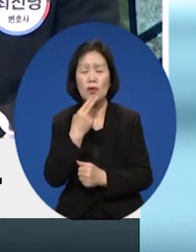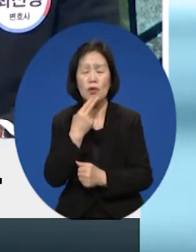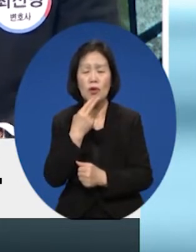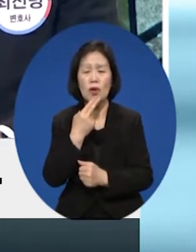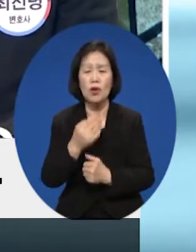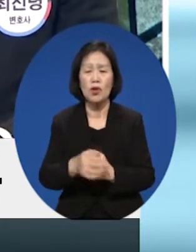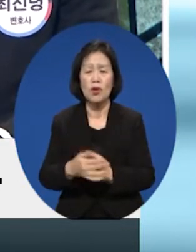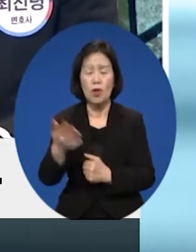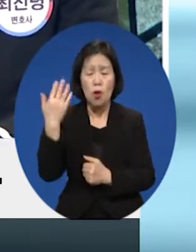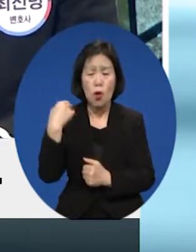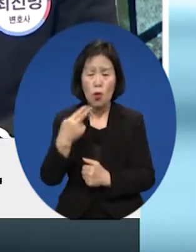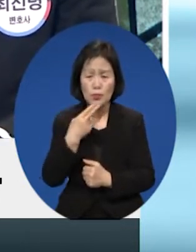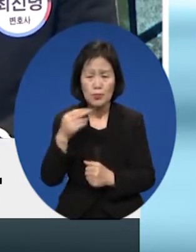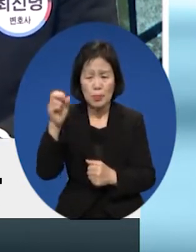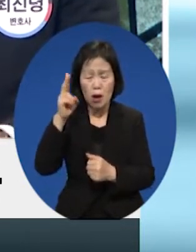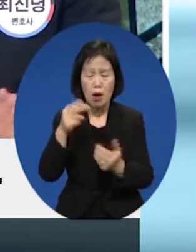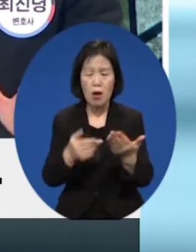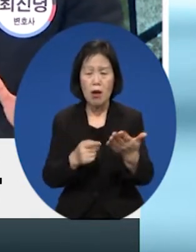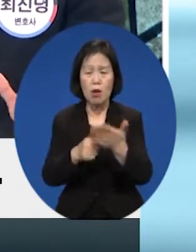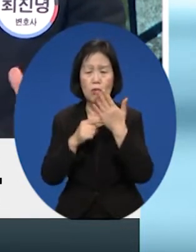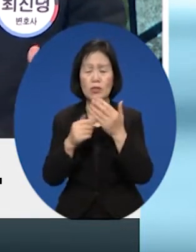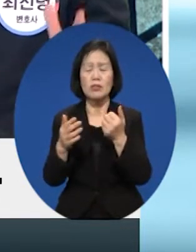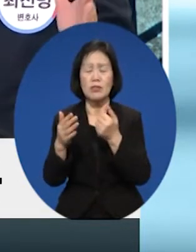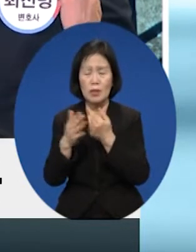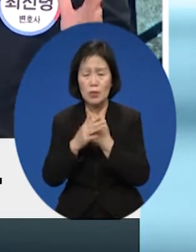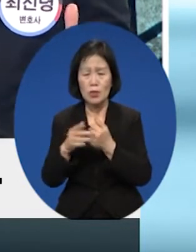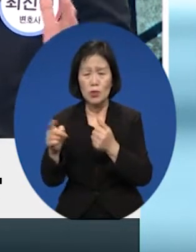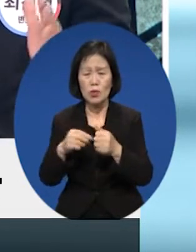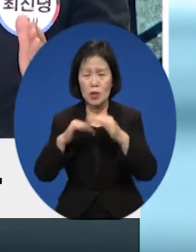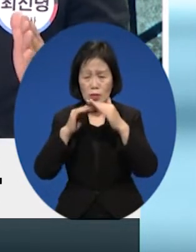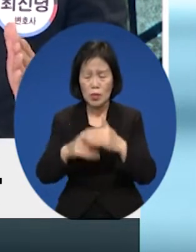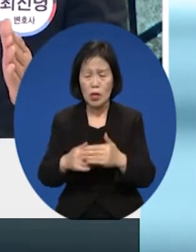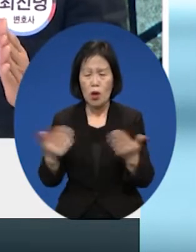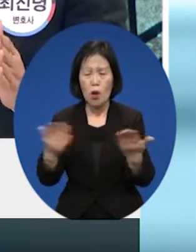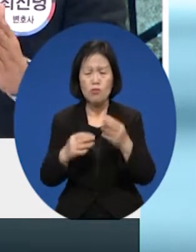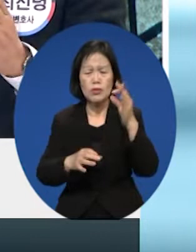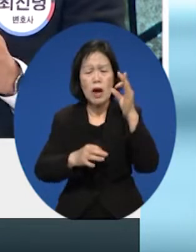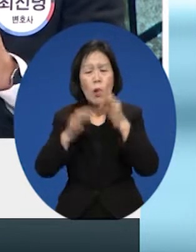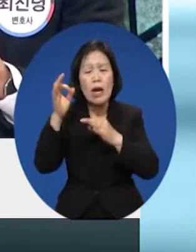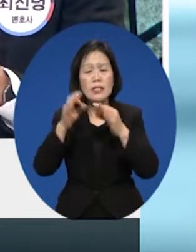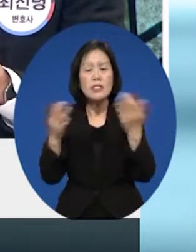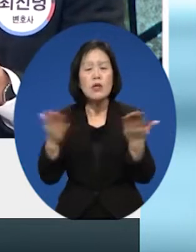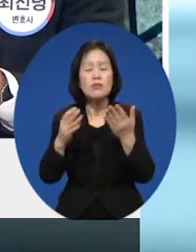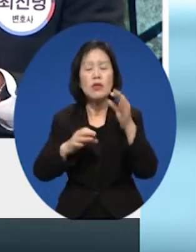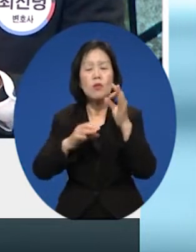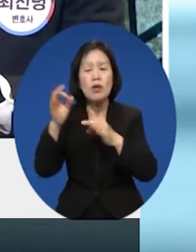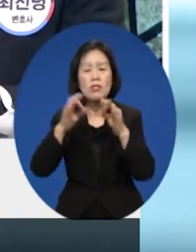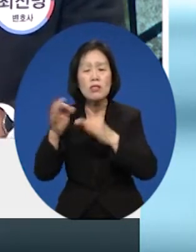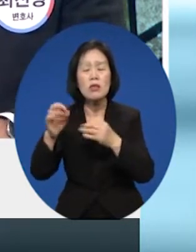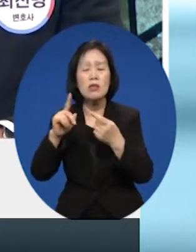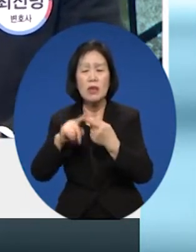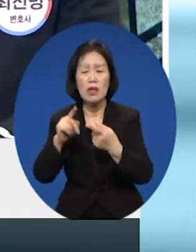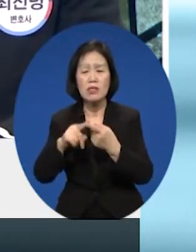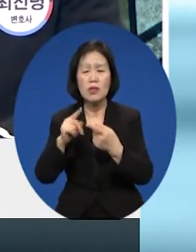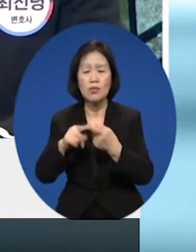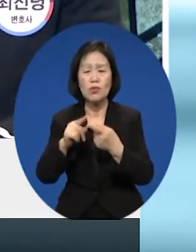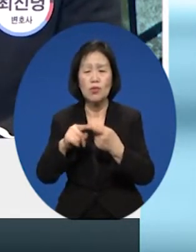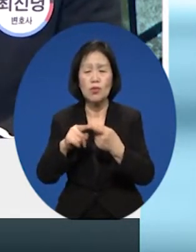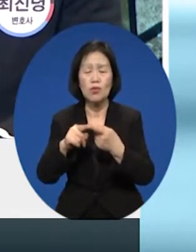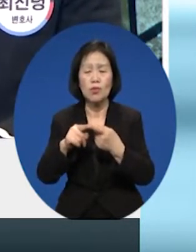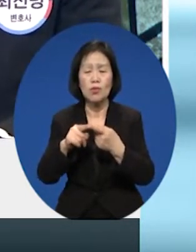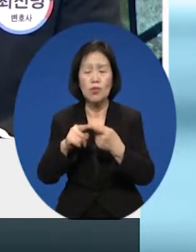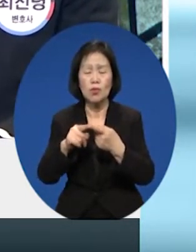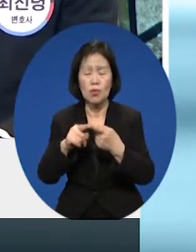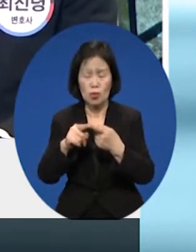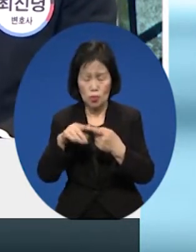해가지고 나오기 때문에, 그리고 그 와중에 보면 실질적으로 업무상 과실치사상이나 이런 부분에 대해서도 나오는 초안에